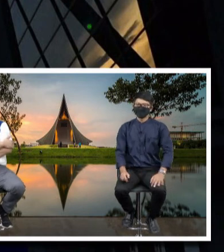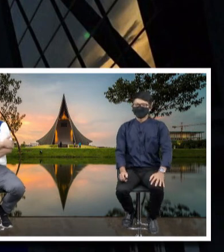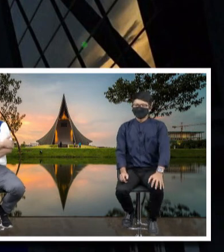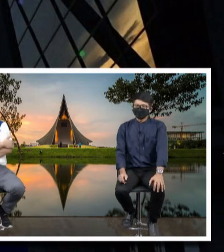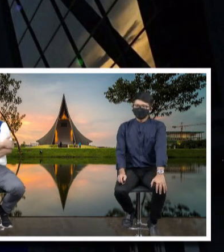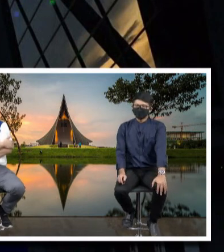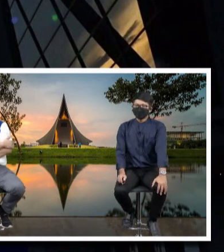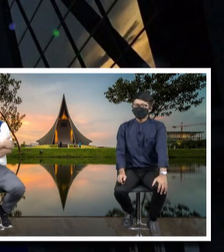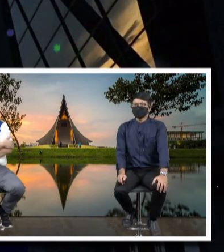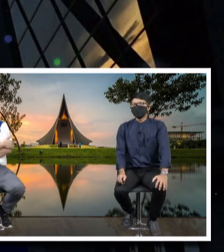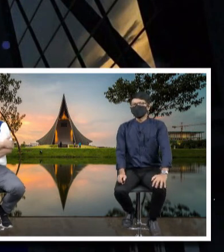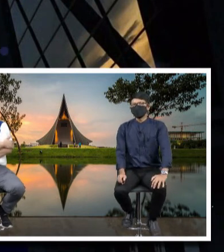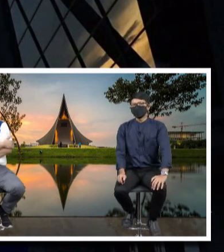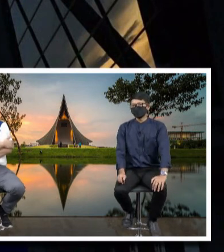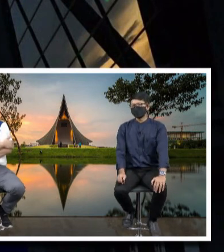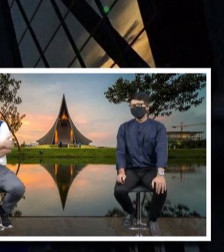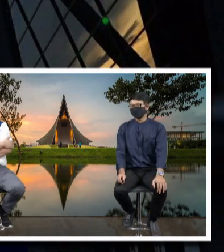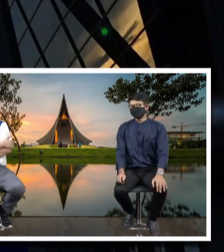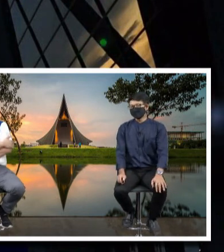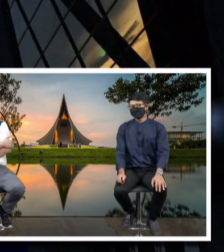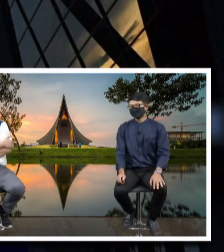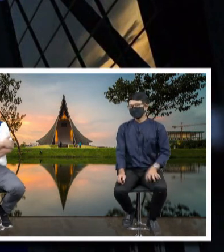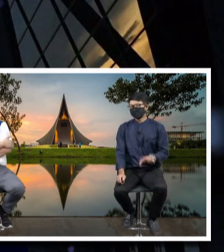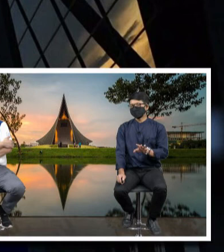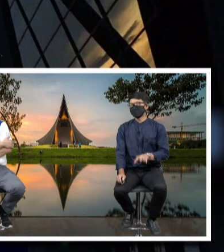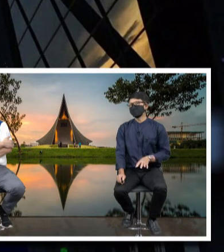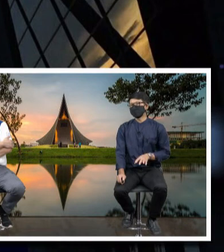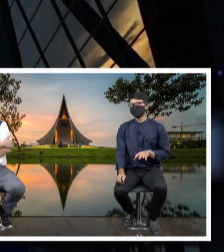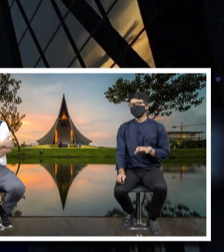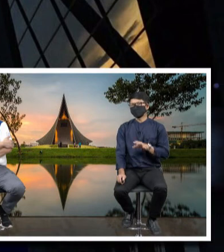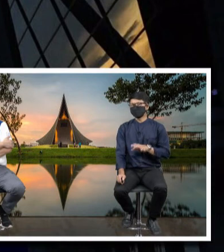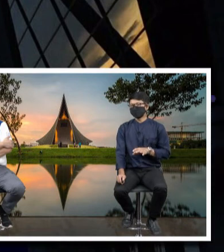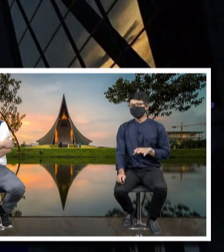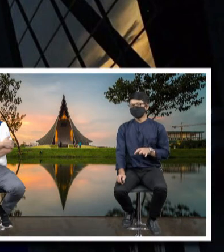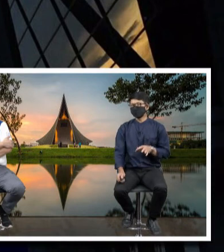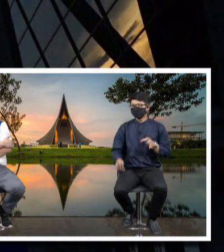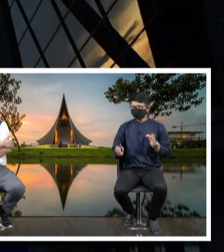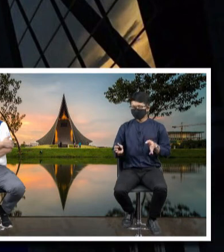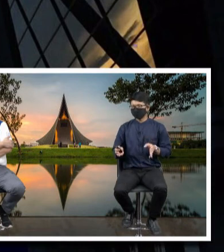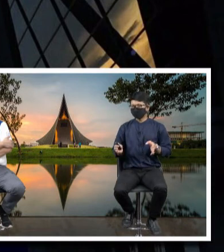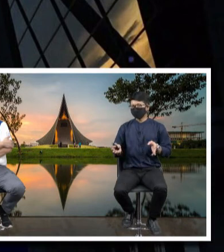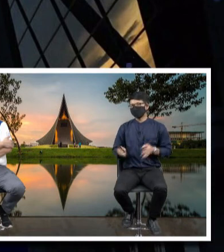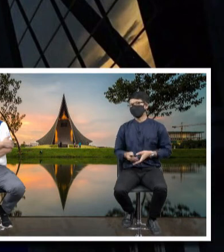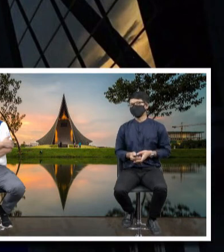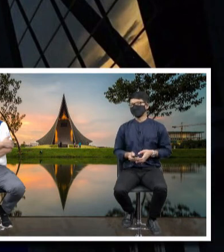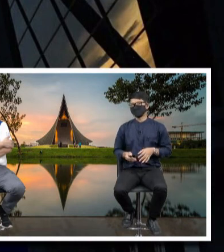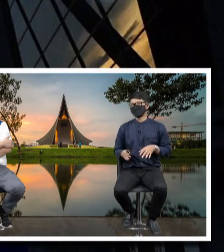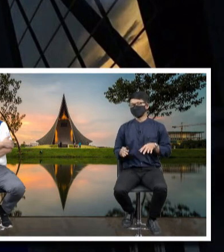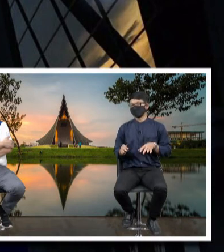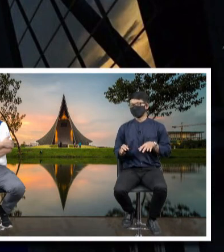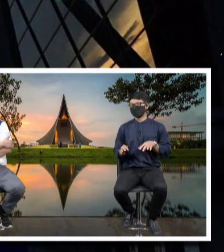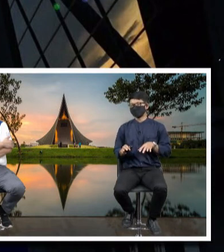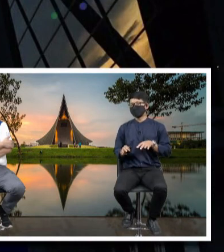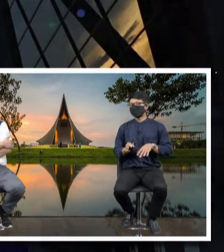ครับตัวทางเข้าออกประตู2ประตู4ครับมีคอสะพานเหมือนกันอาจารย์น้ำเข้ามาไม่ได้แต่ช่วงระหว่างทางเข้าออกจะ